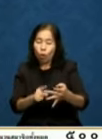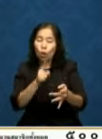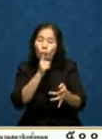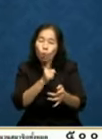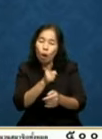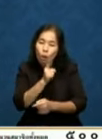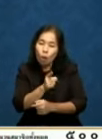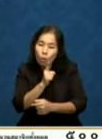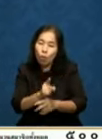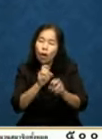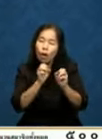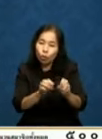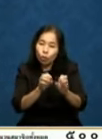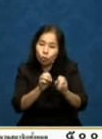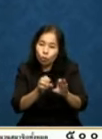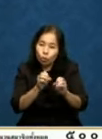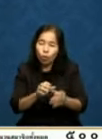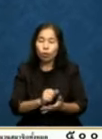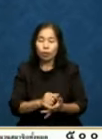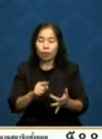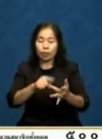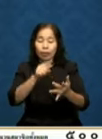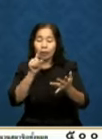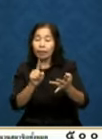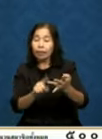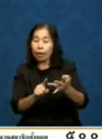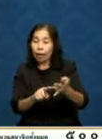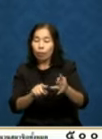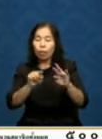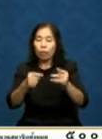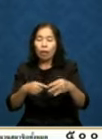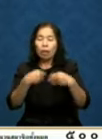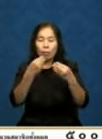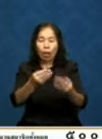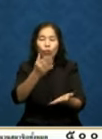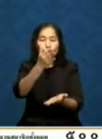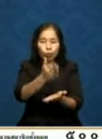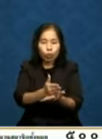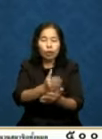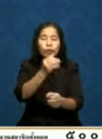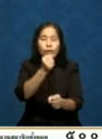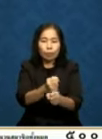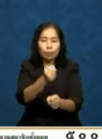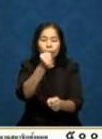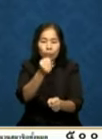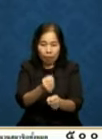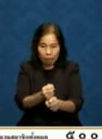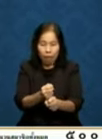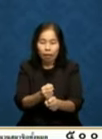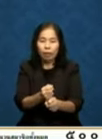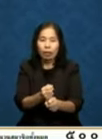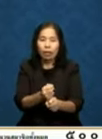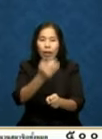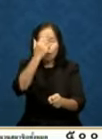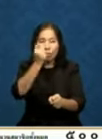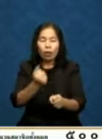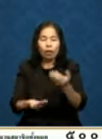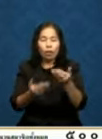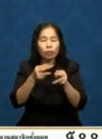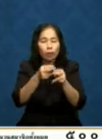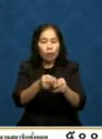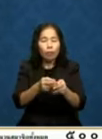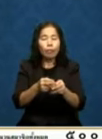าวสั่งสอนวงเล็บที่3ให้บุตรทำงานตามสมควรแก่ความสามารถและฐาน